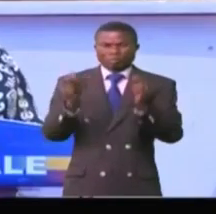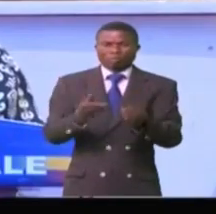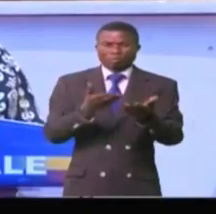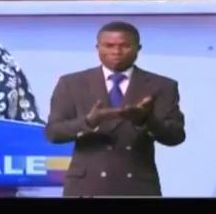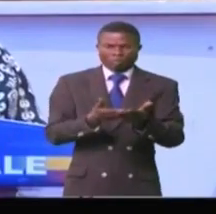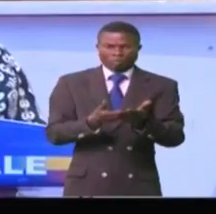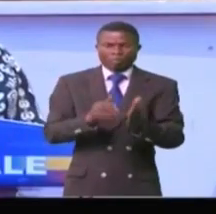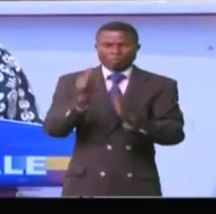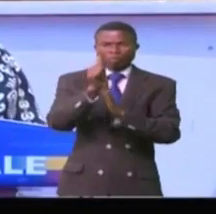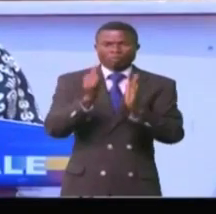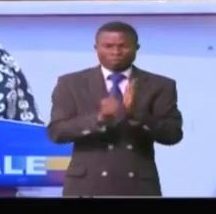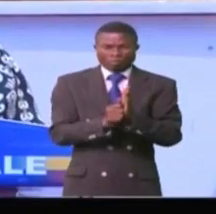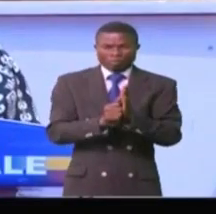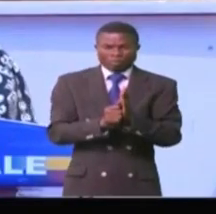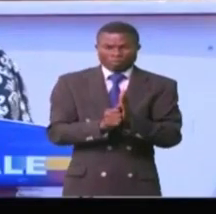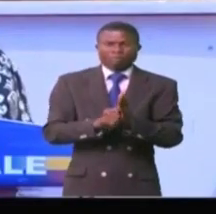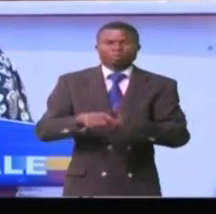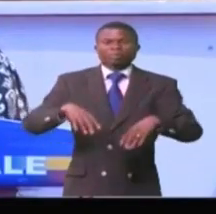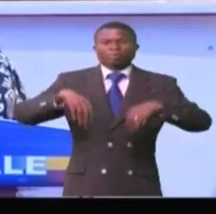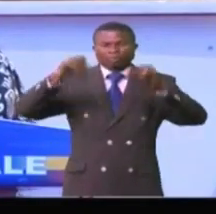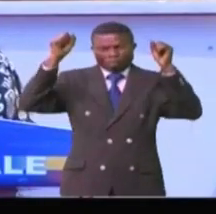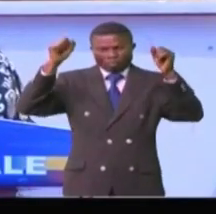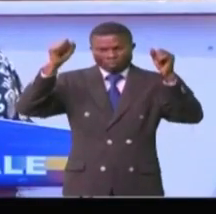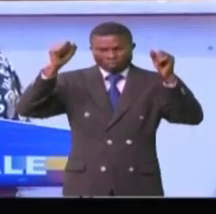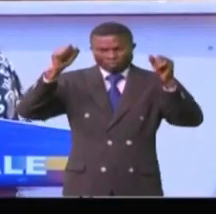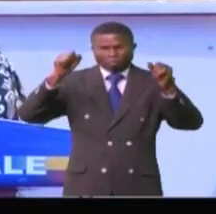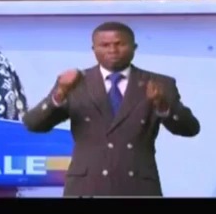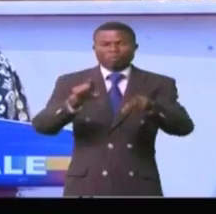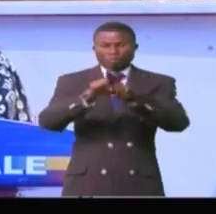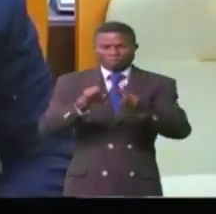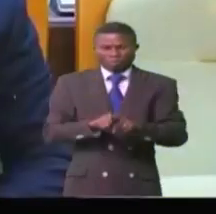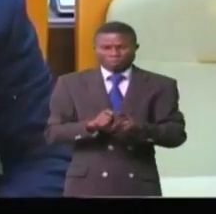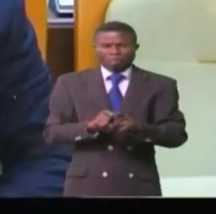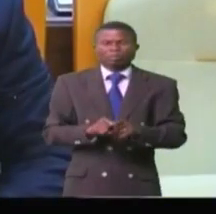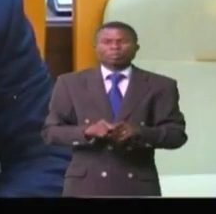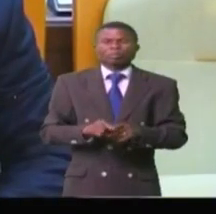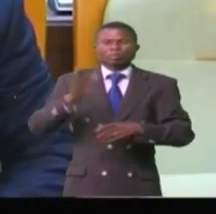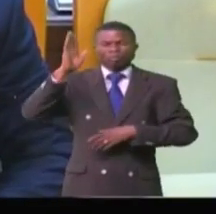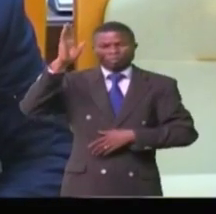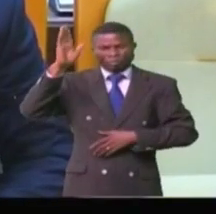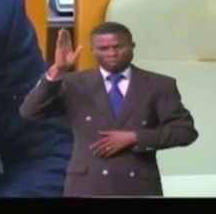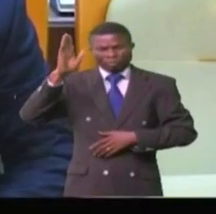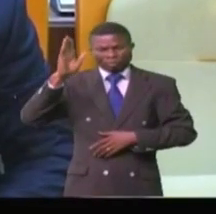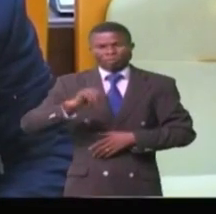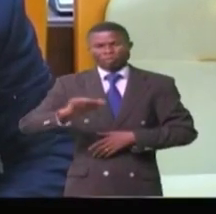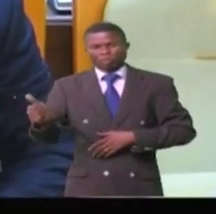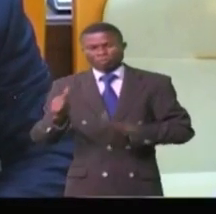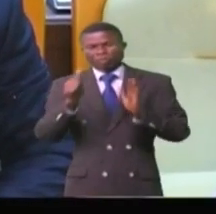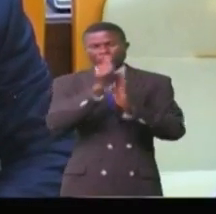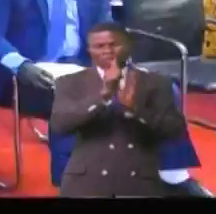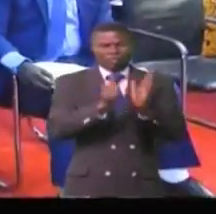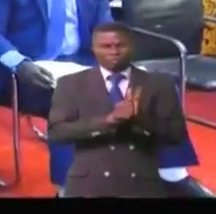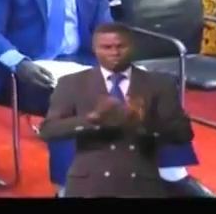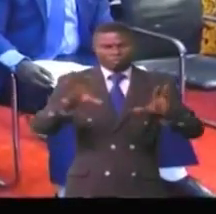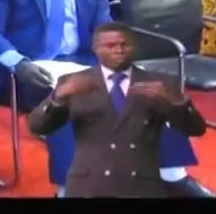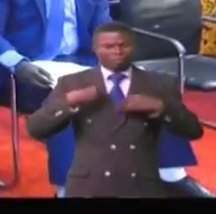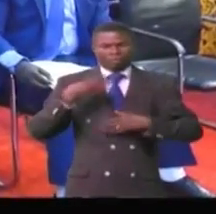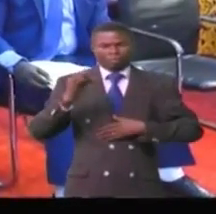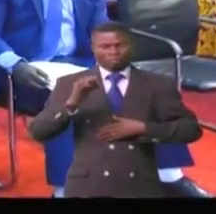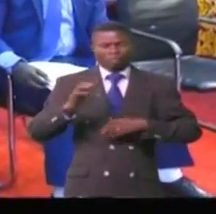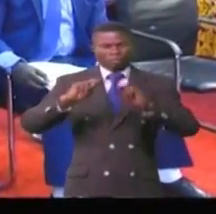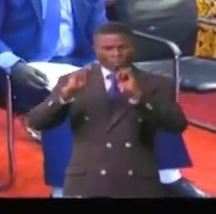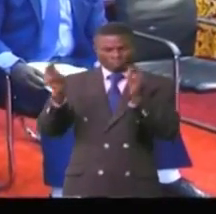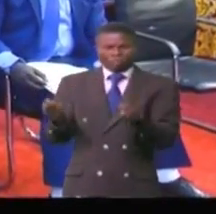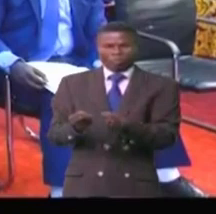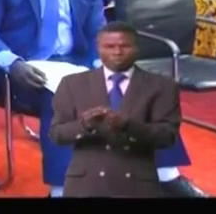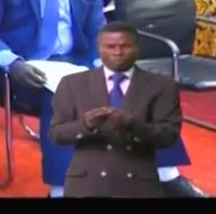Les articles qui ont été amendés étaient adoptés in globo. S'agissant des autres articles non amendés, la commission